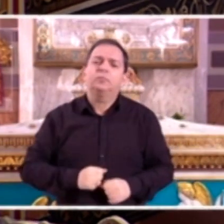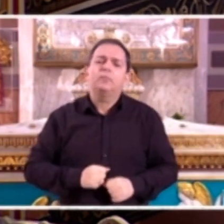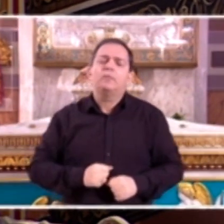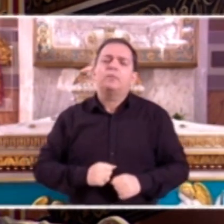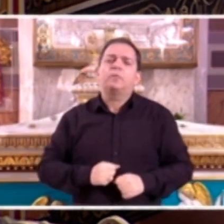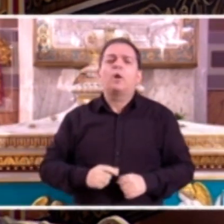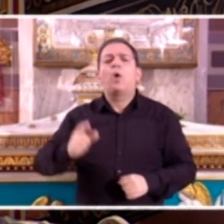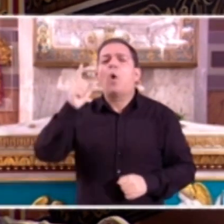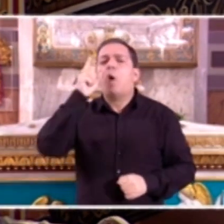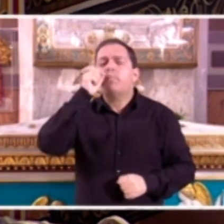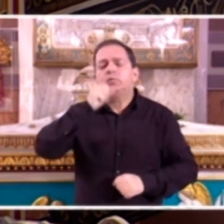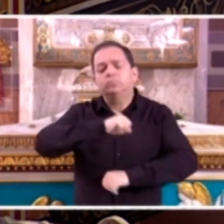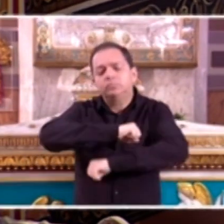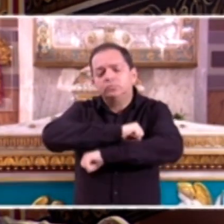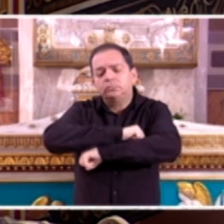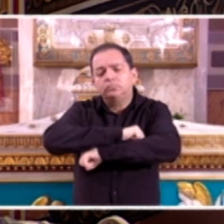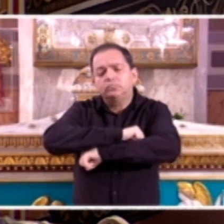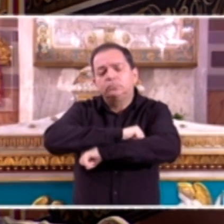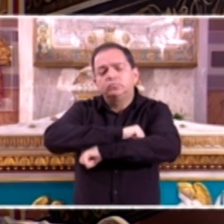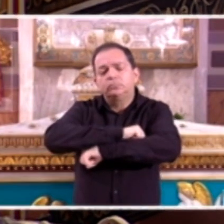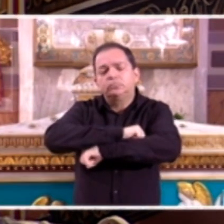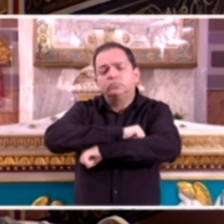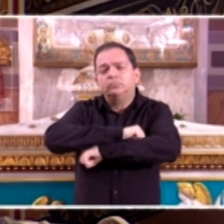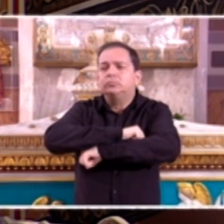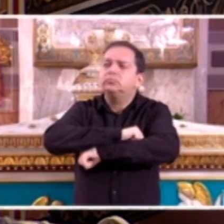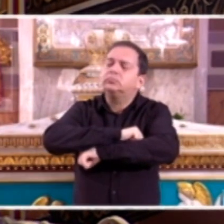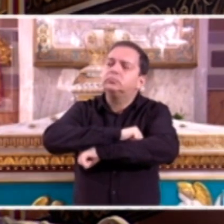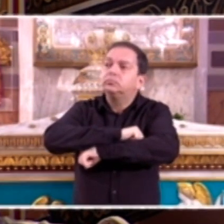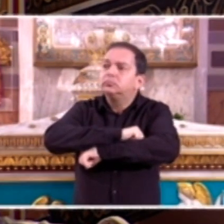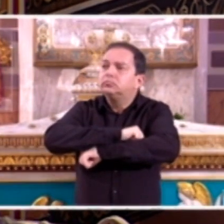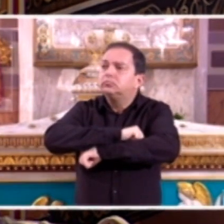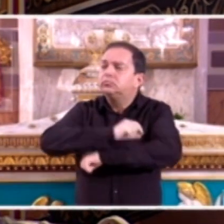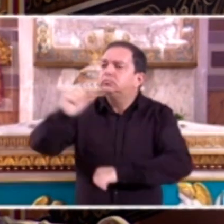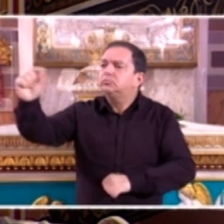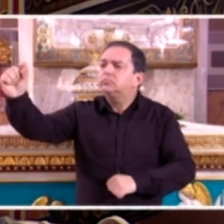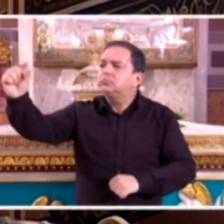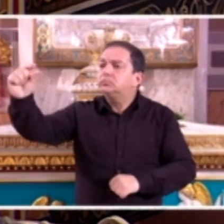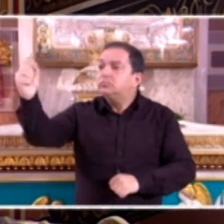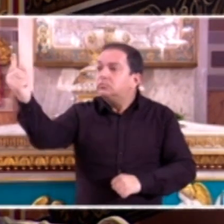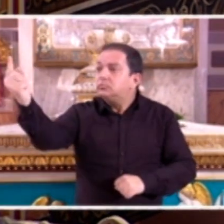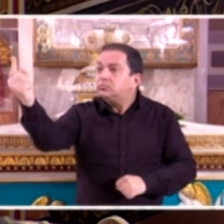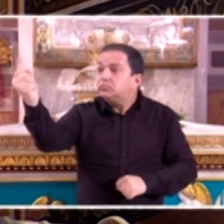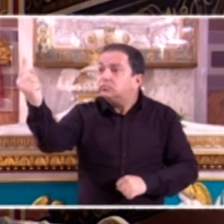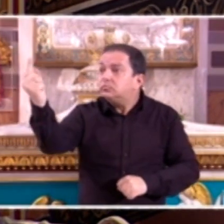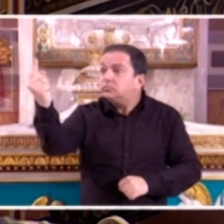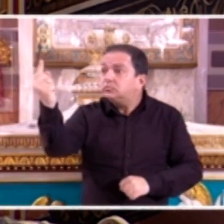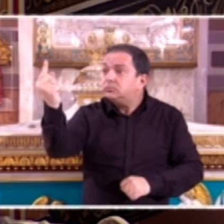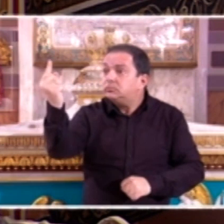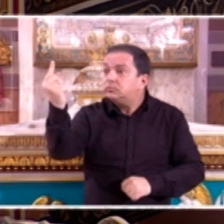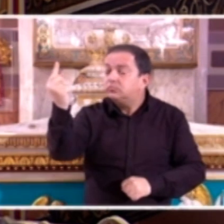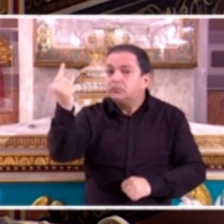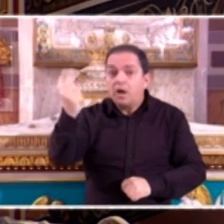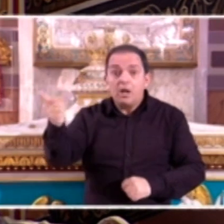έτι δε αυτού μακράν απέχοντος, είδεν αυτόν ο πατήρ αυτού,